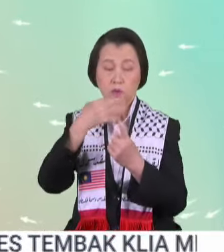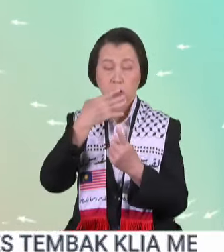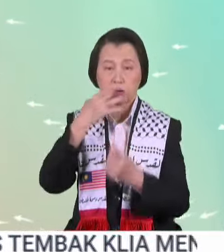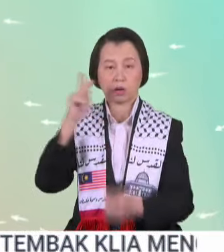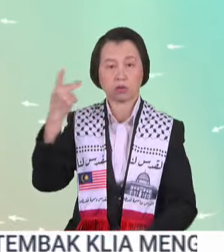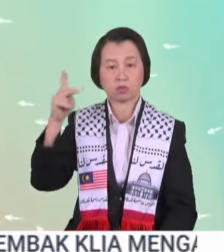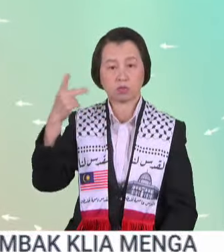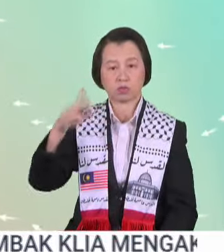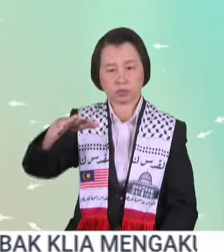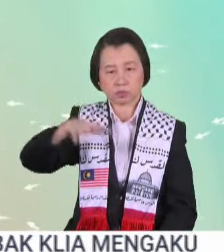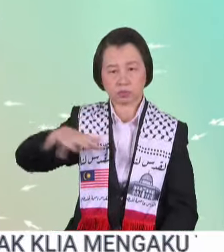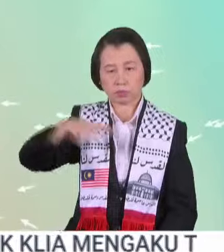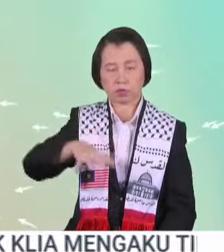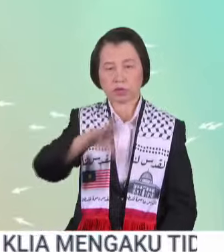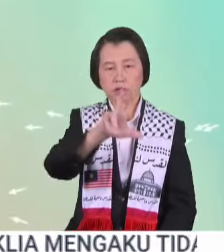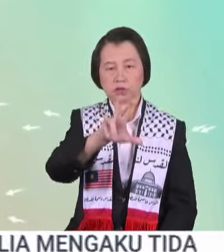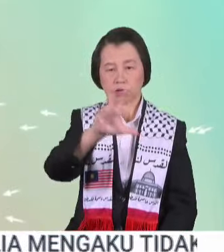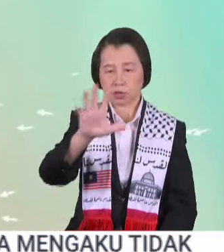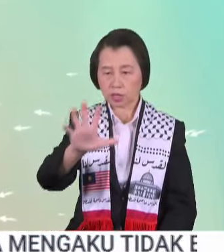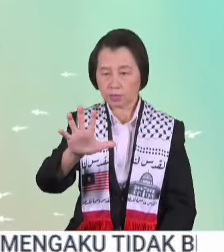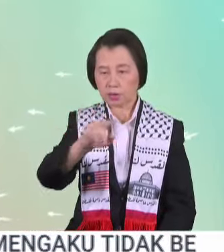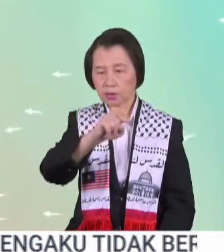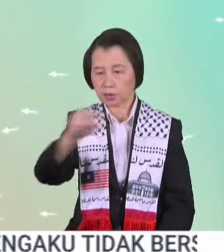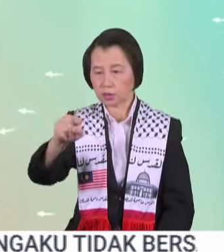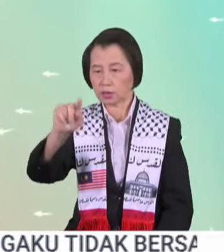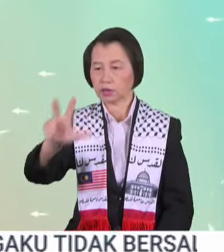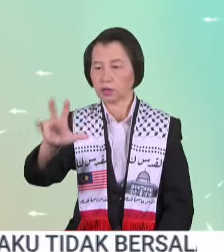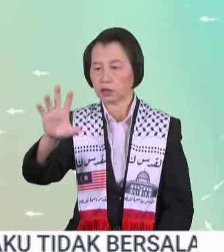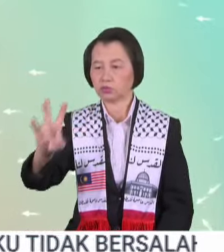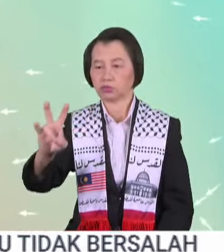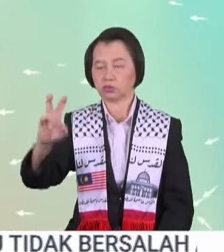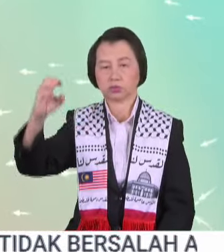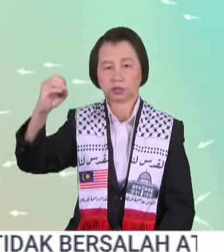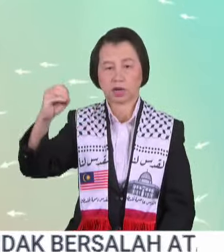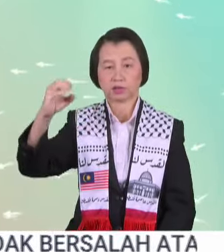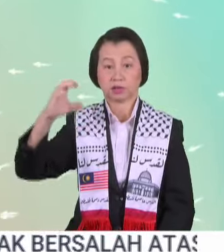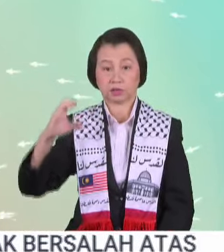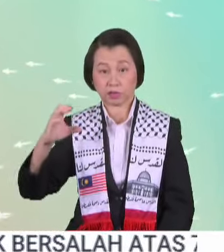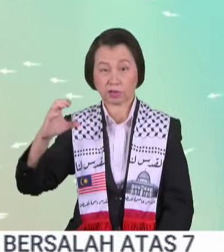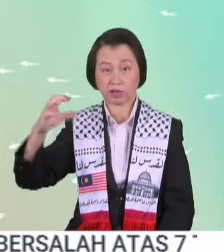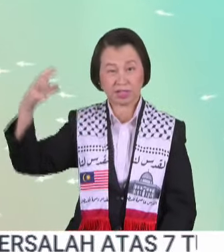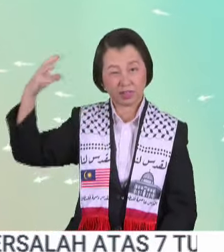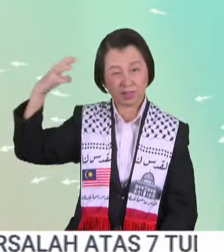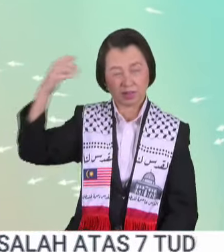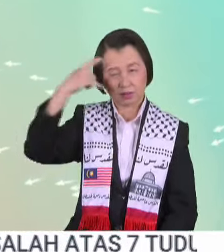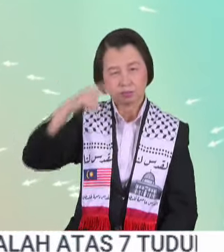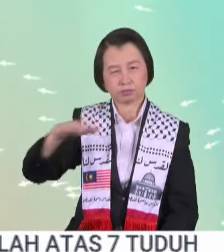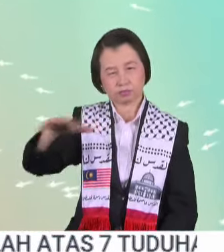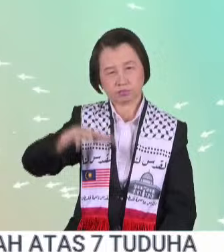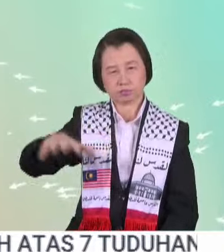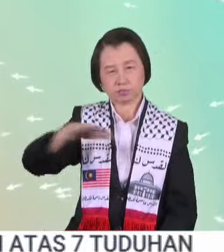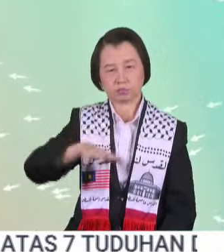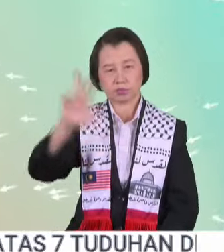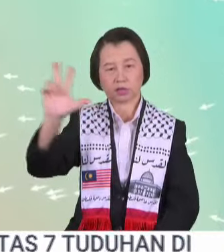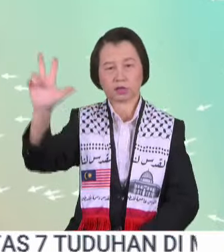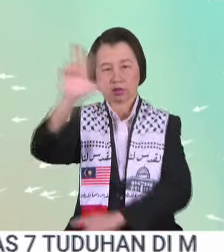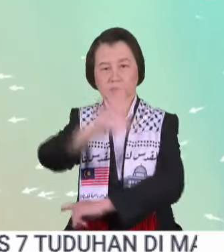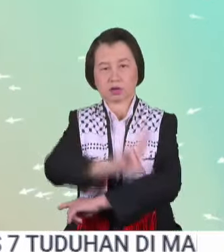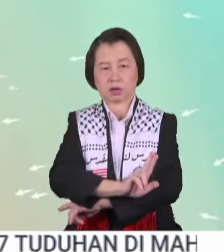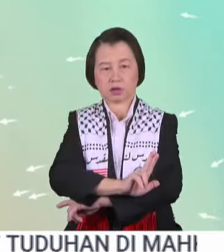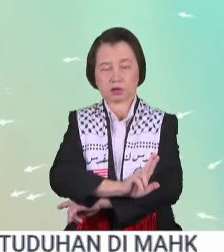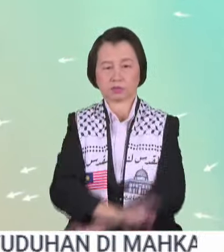ini adalah di antara 35 sehingga 37 darjah Celsius untuk sekurang-kurangnya 3